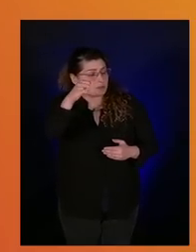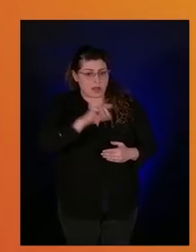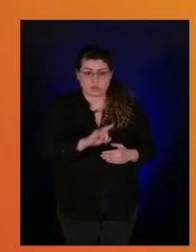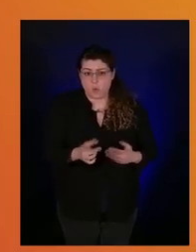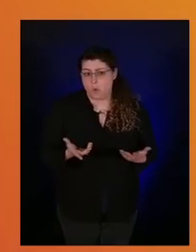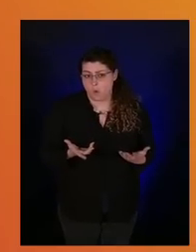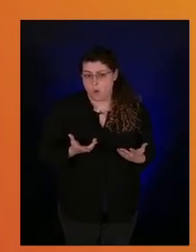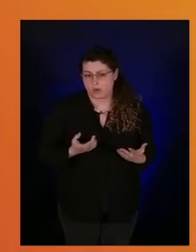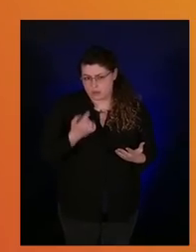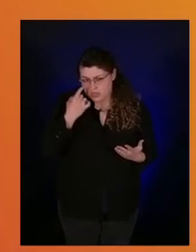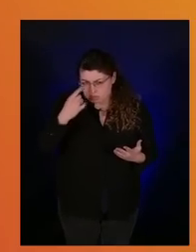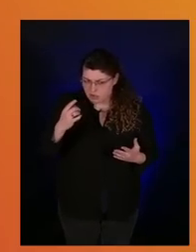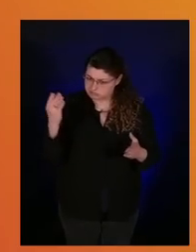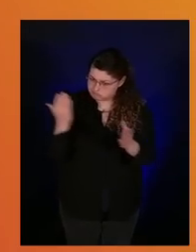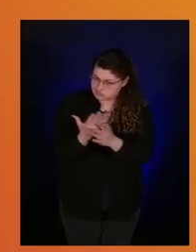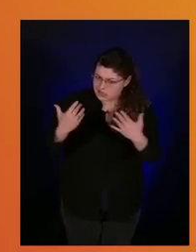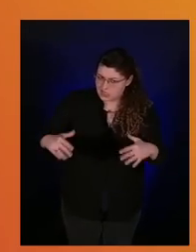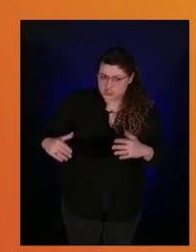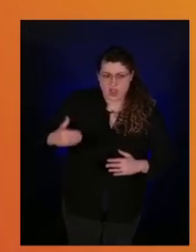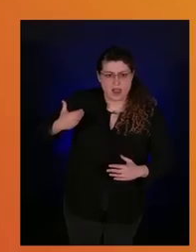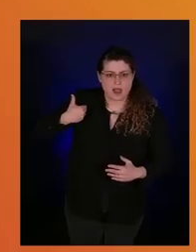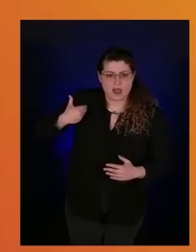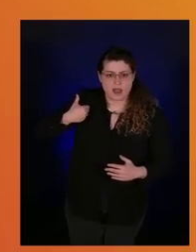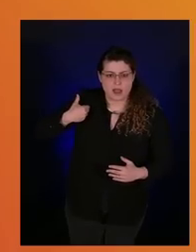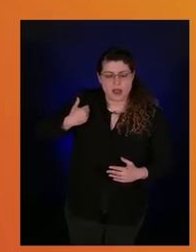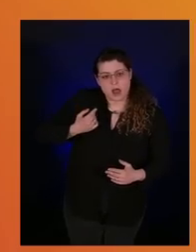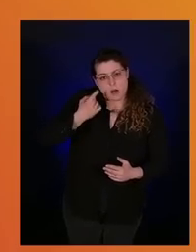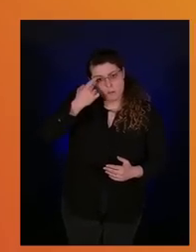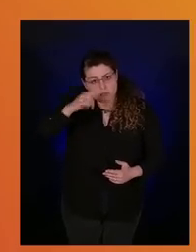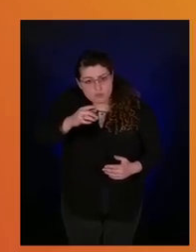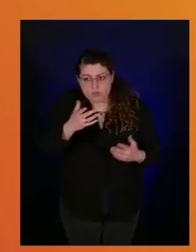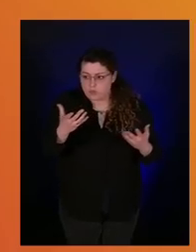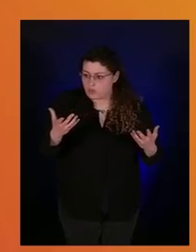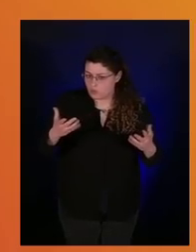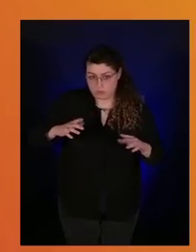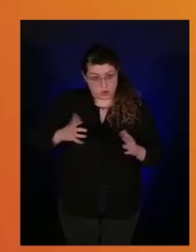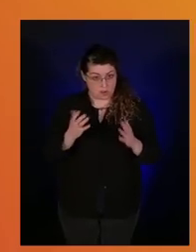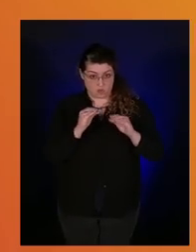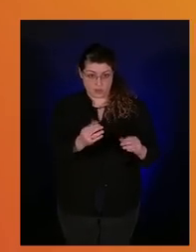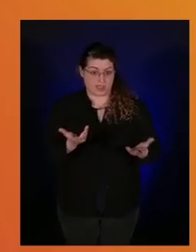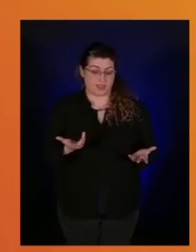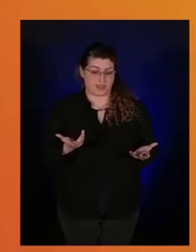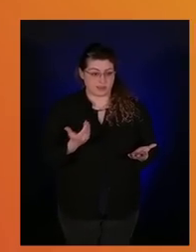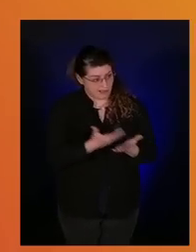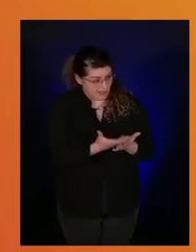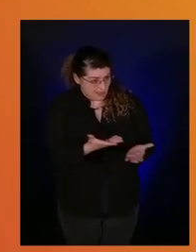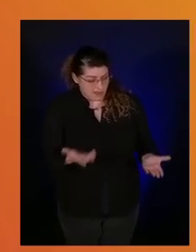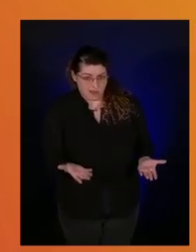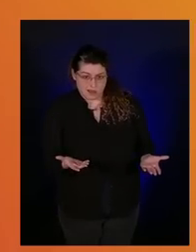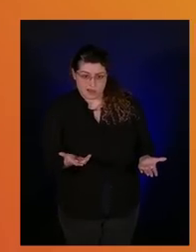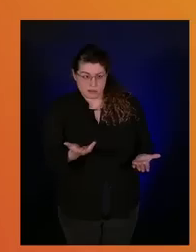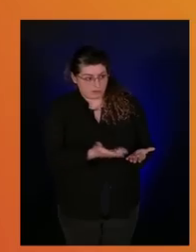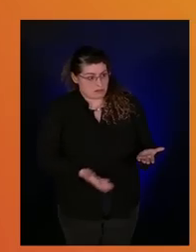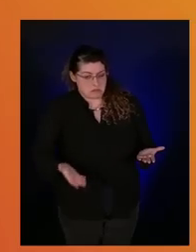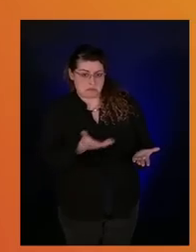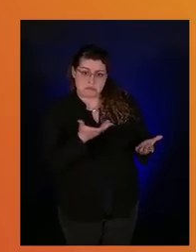Je crois qu'il y a une intervention qui a été faite sur comment on fait, quel état des lieux on se donne,